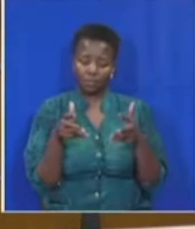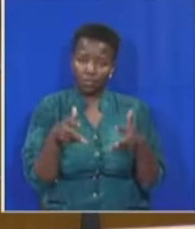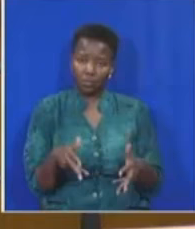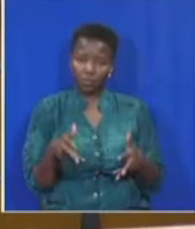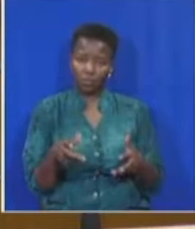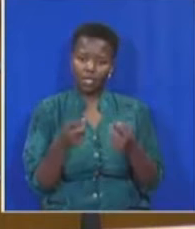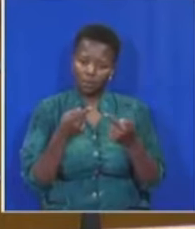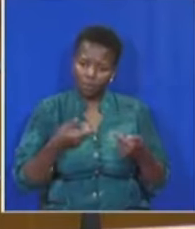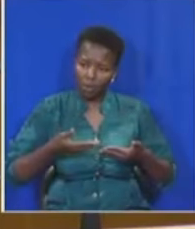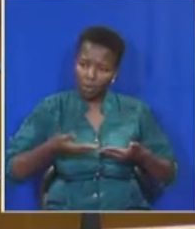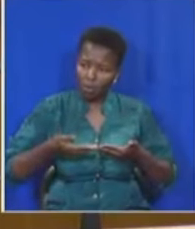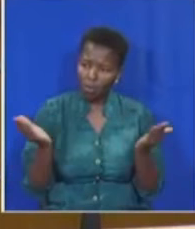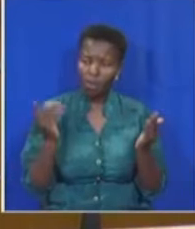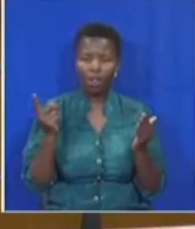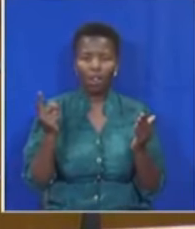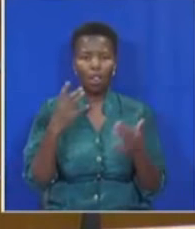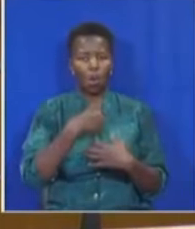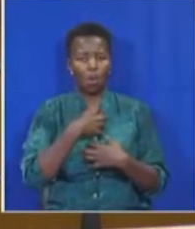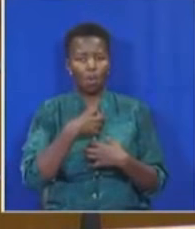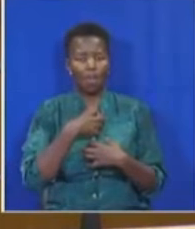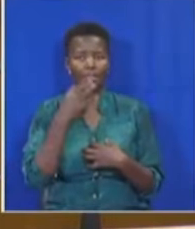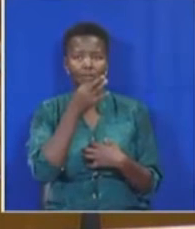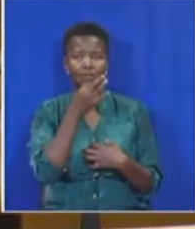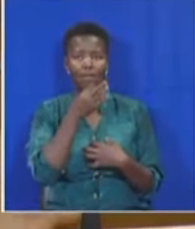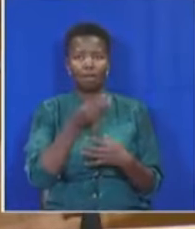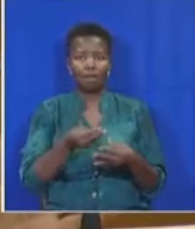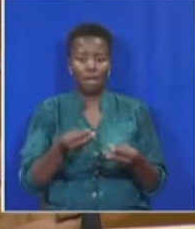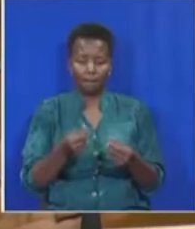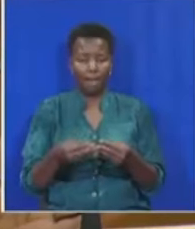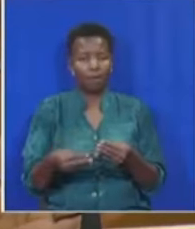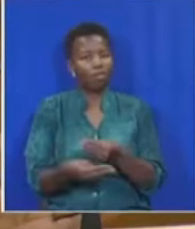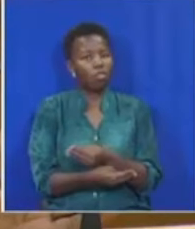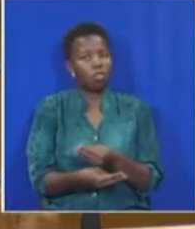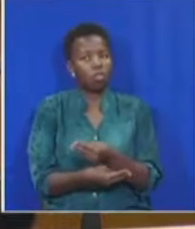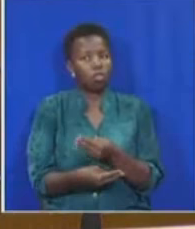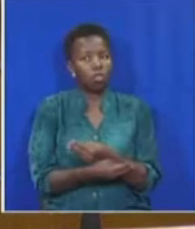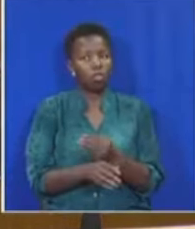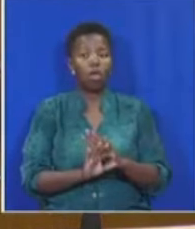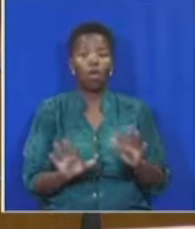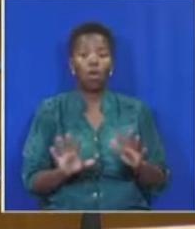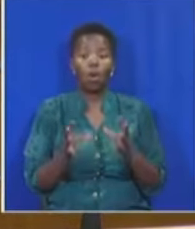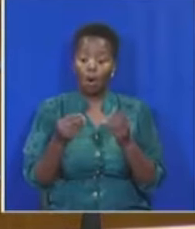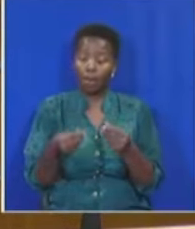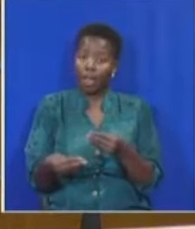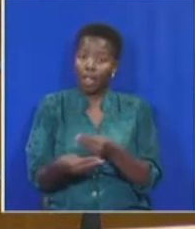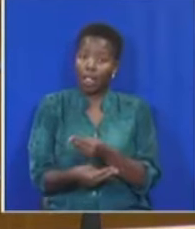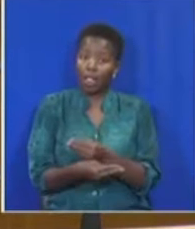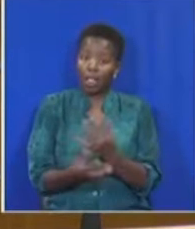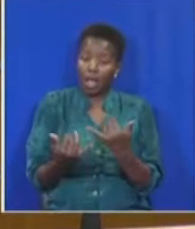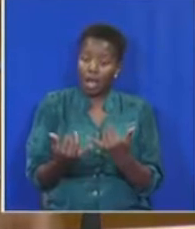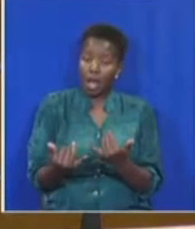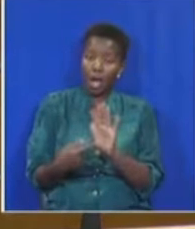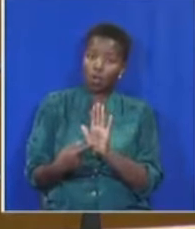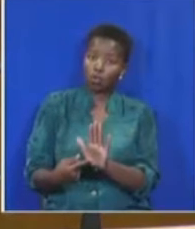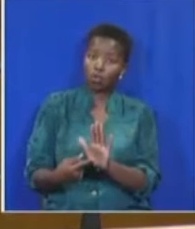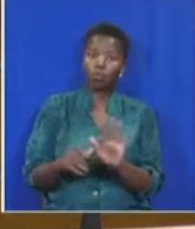kuza kubakho ubuqhophololo akukathi uba sebudandalazile sincediseni ke mawethu